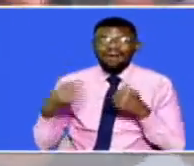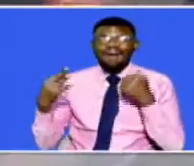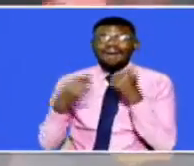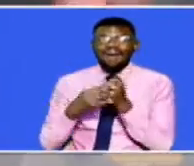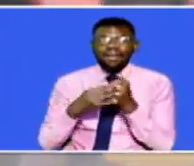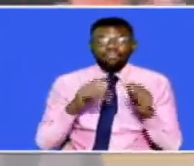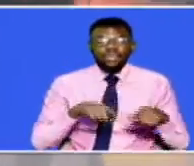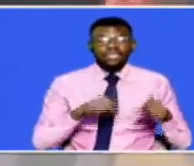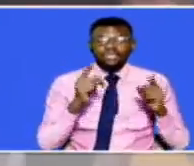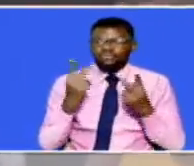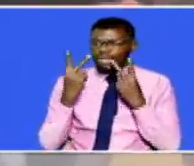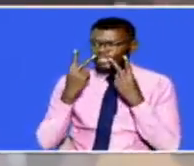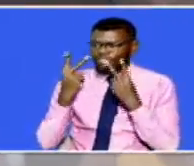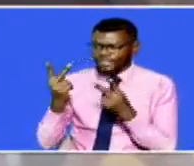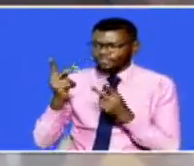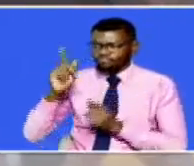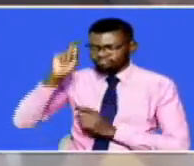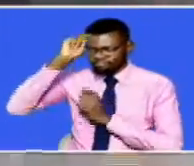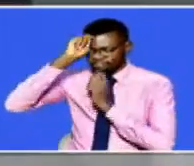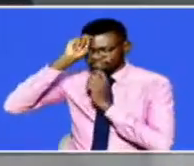watakuwa wanakuheshimu.